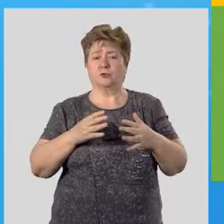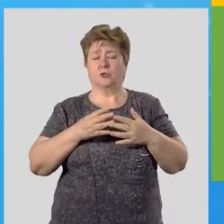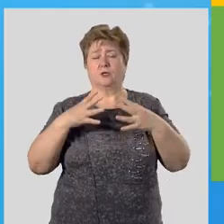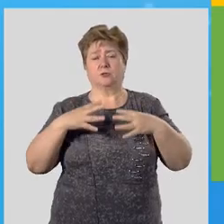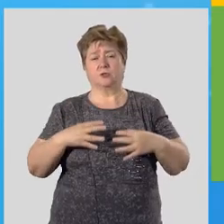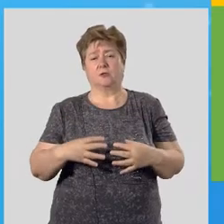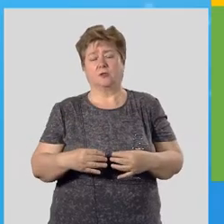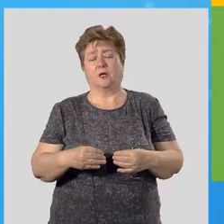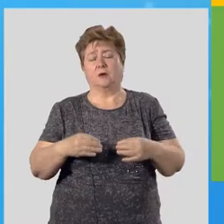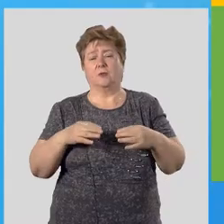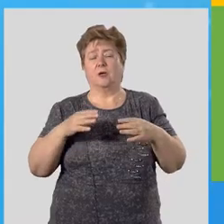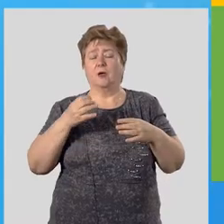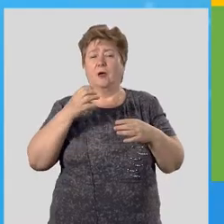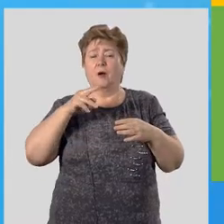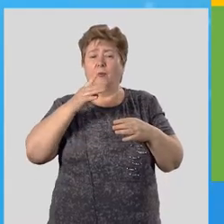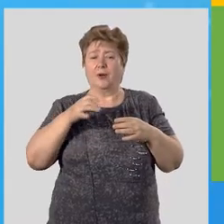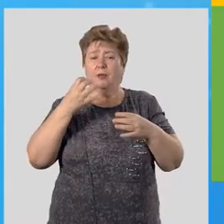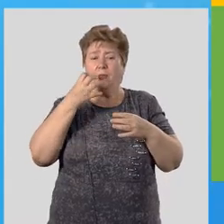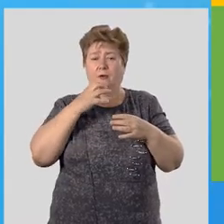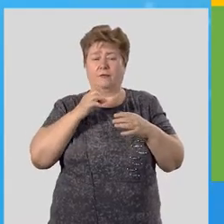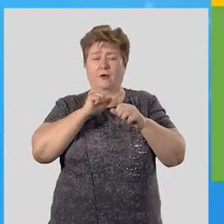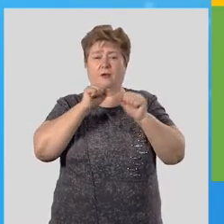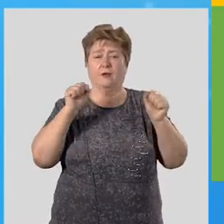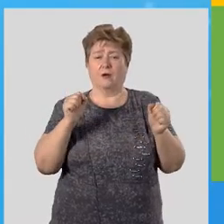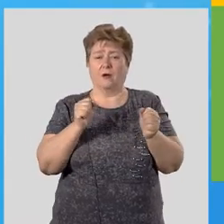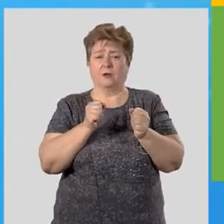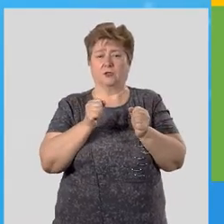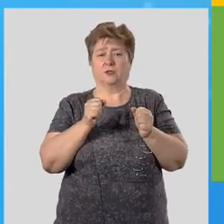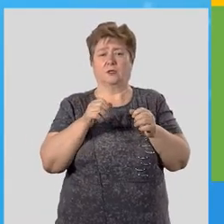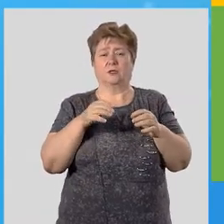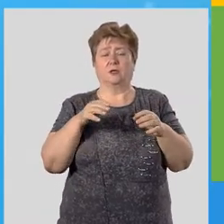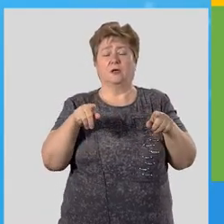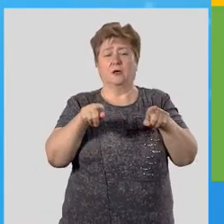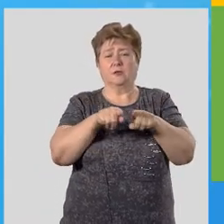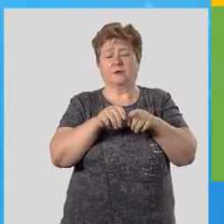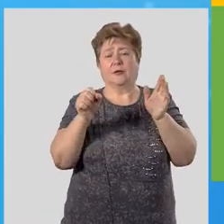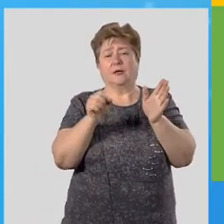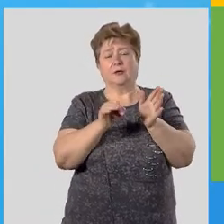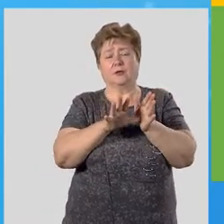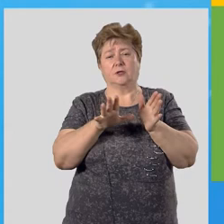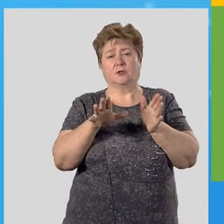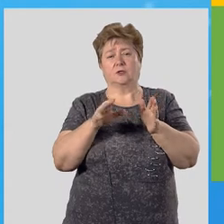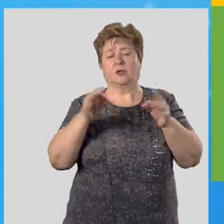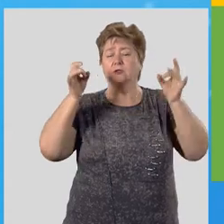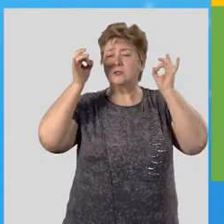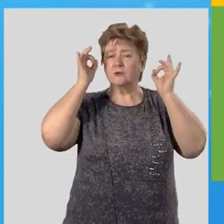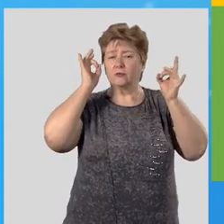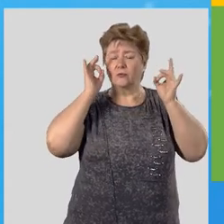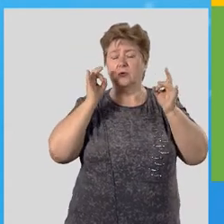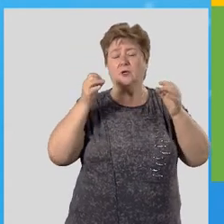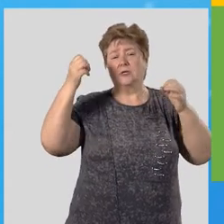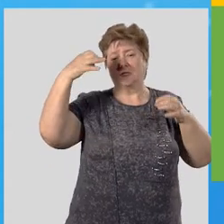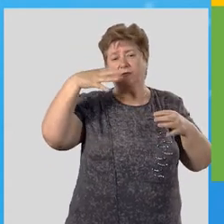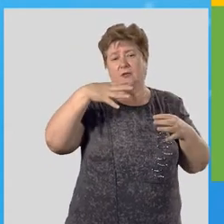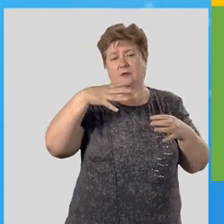с телами при их нагревании, охлаждении, а также электричество, звук,